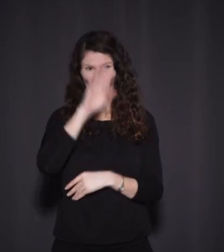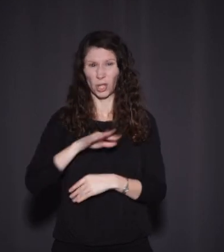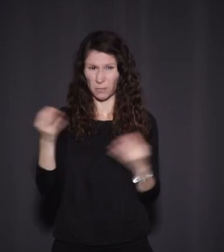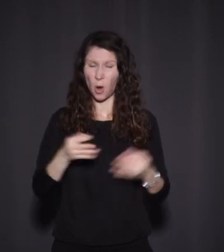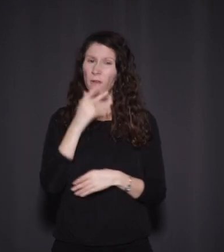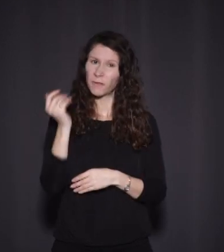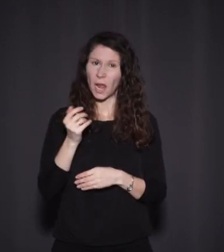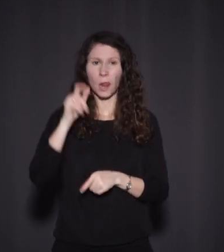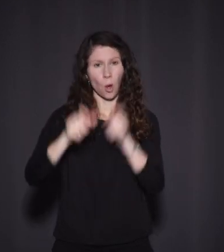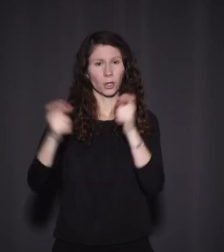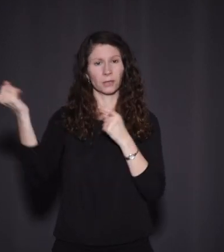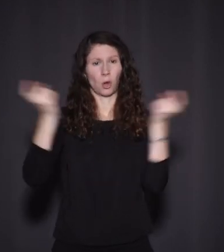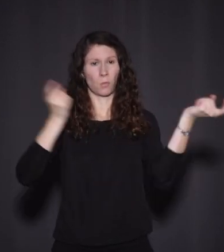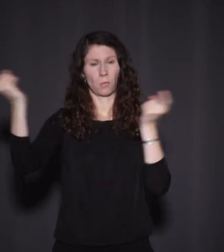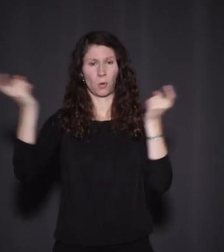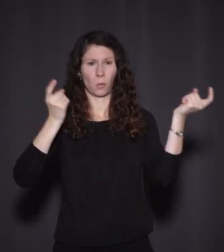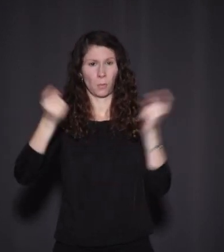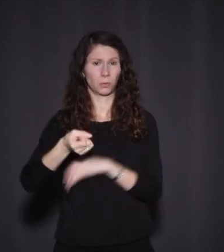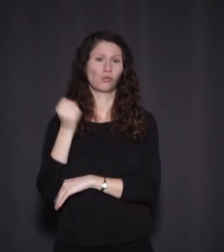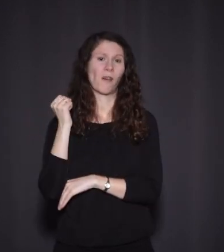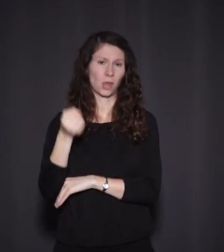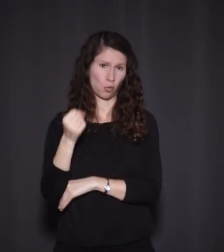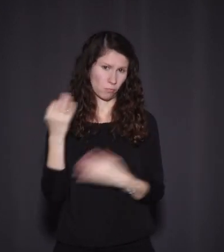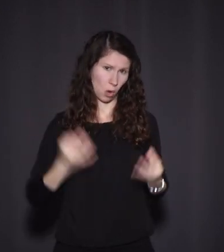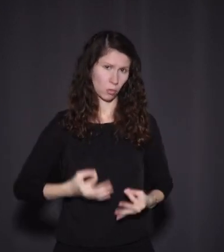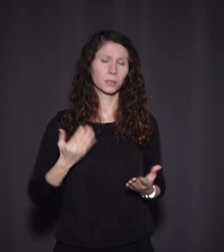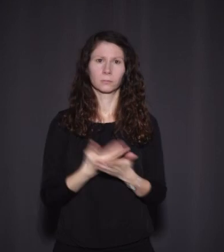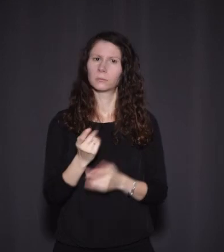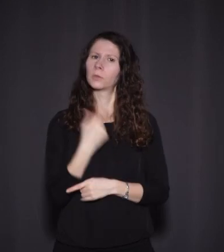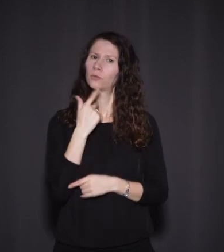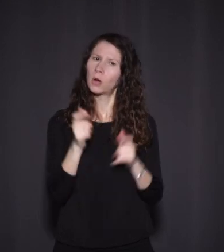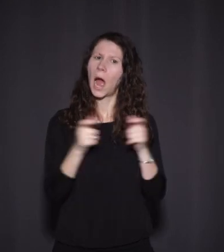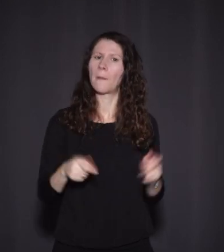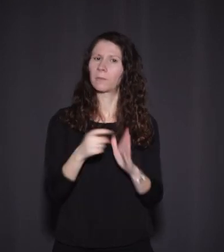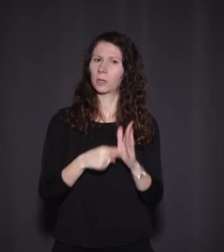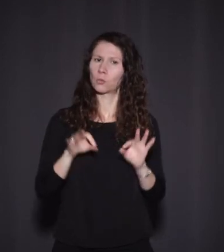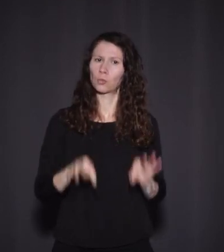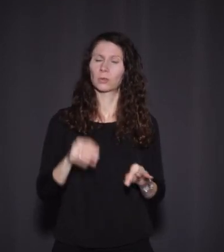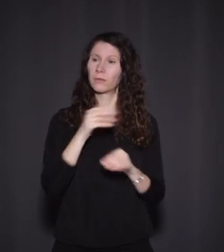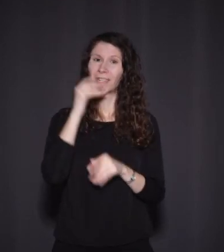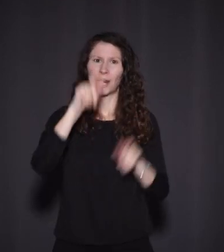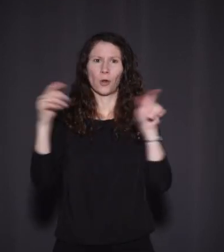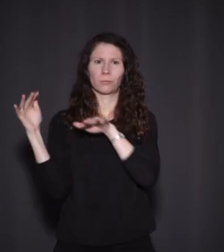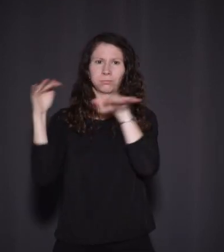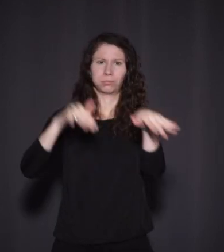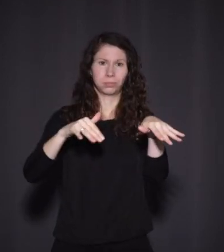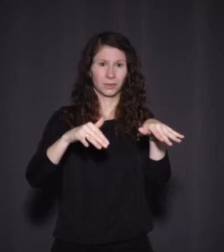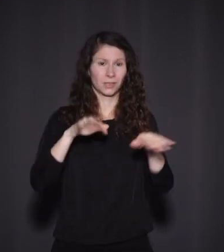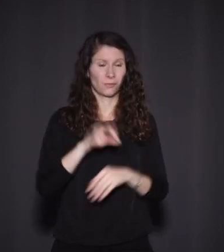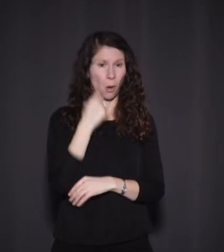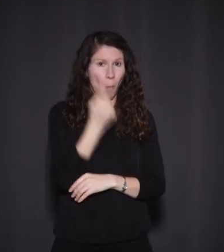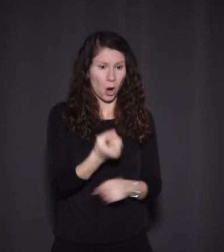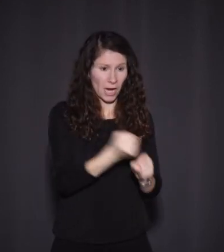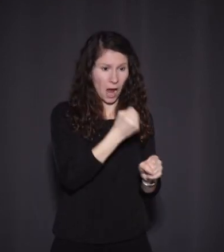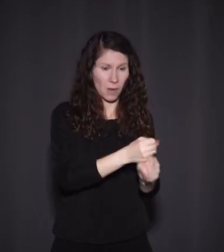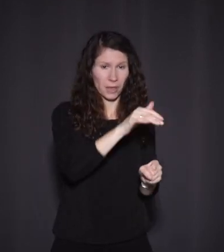und wir wollen auch die Rahmenbedingungen dafür richtigstellen, dass viele Menschen hierher kommen, um die Jobs auszuüben, die wir morgen haben, für die wir